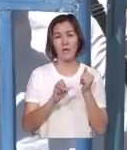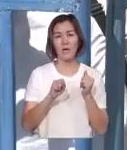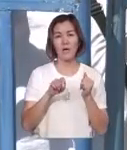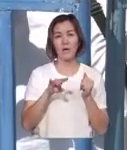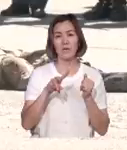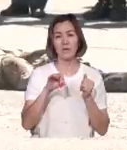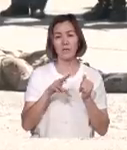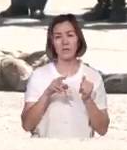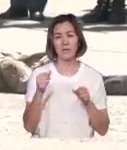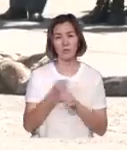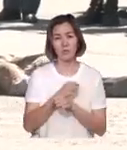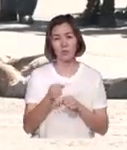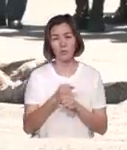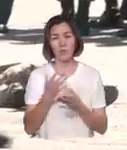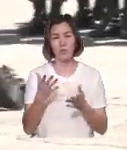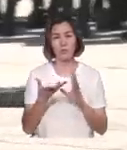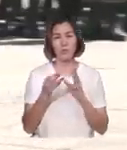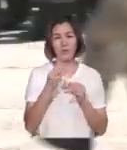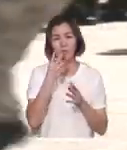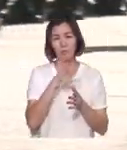жасағының шайқасы өнерін тамашалады.